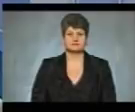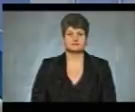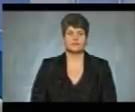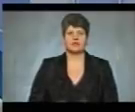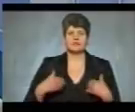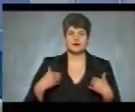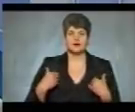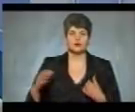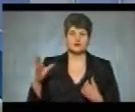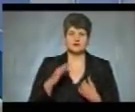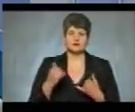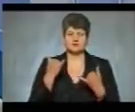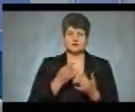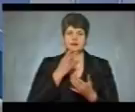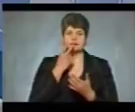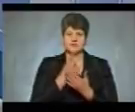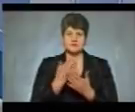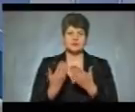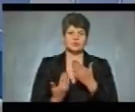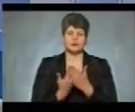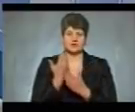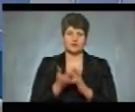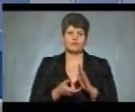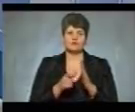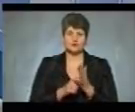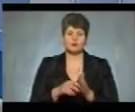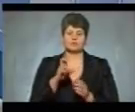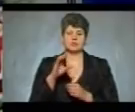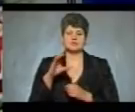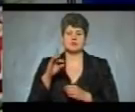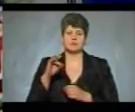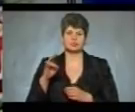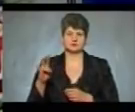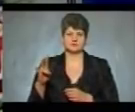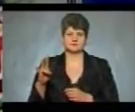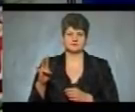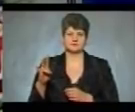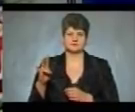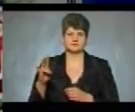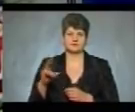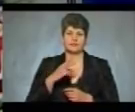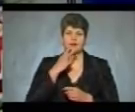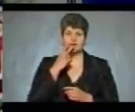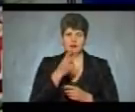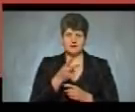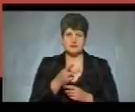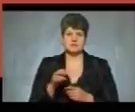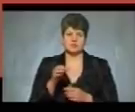Вітаю усіх, хто до нас приєднався. Ви дивитесь новини у студії Богдана Сарабун. Дивіться у